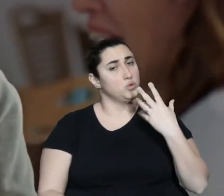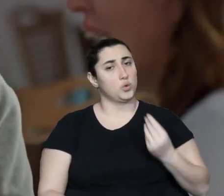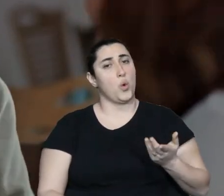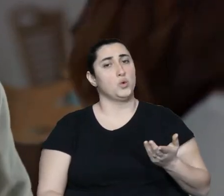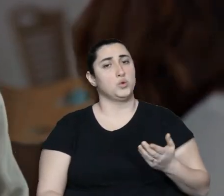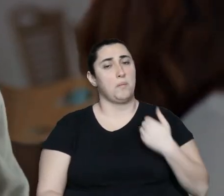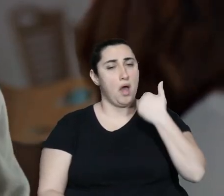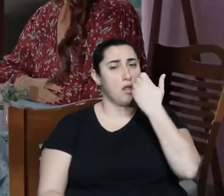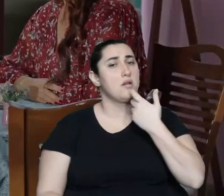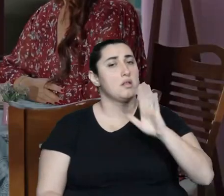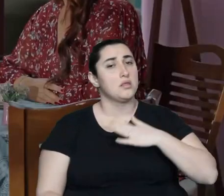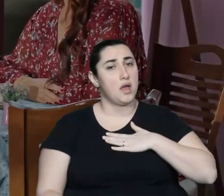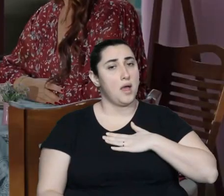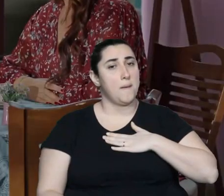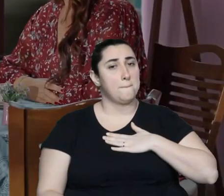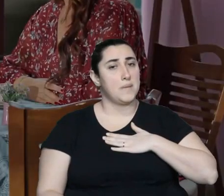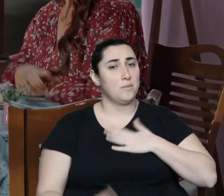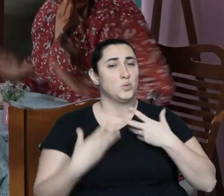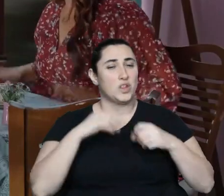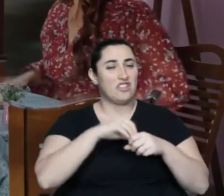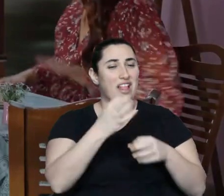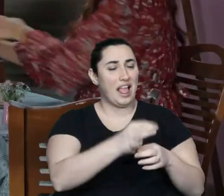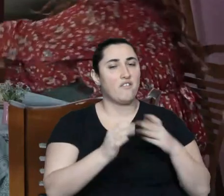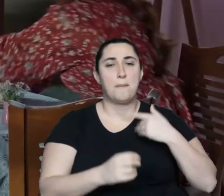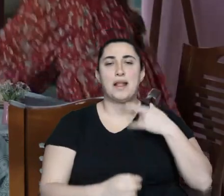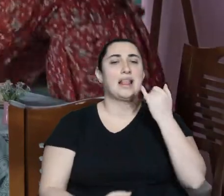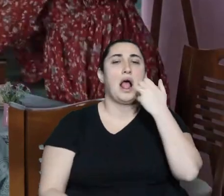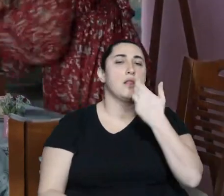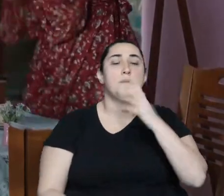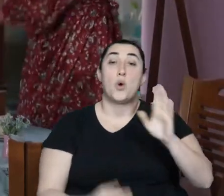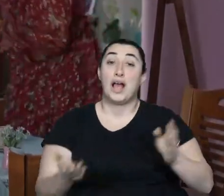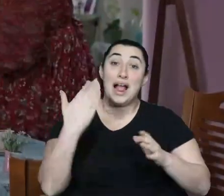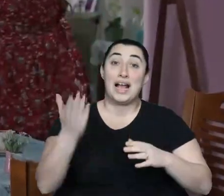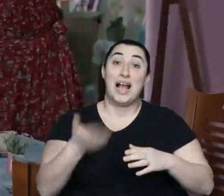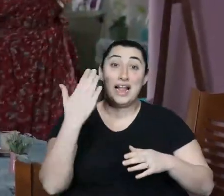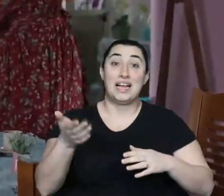olsun. Bende yalan olur mu hiç? Sütte leke var, bende yok. Bir gördüysen ama.